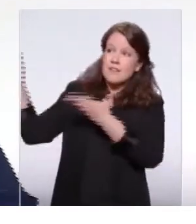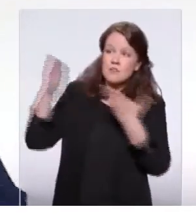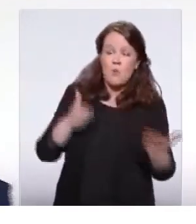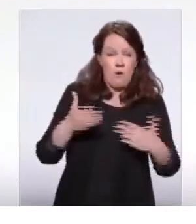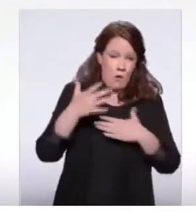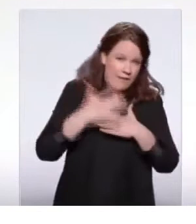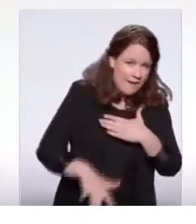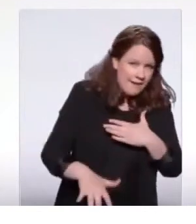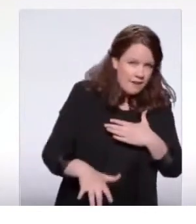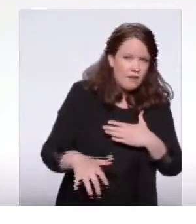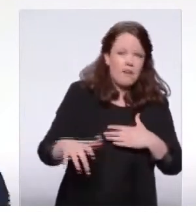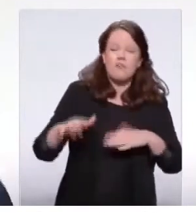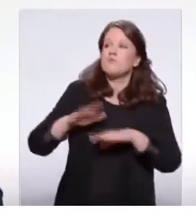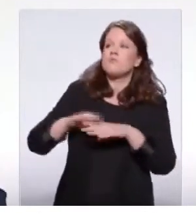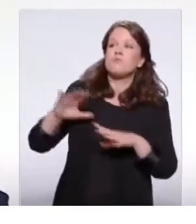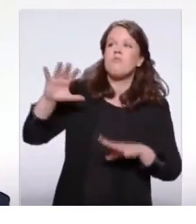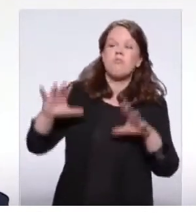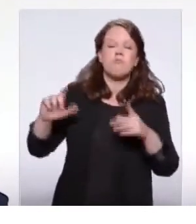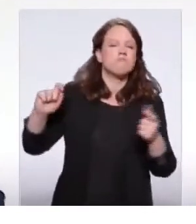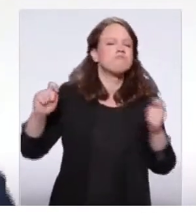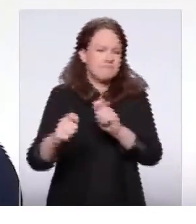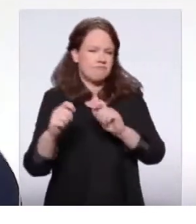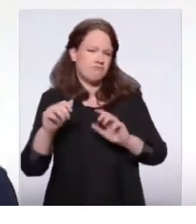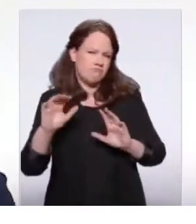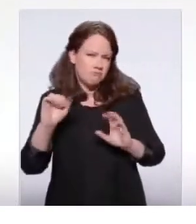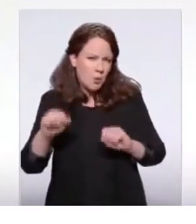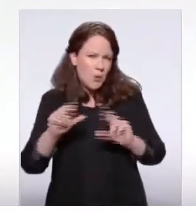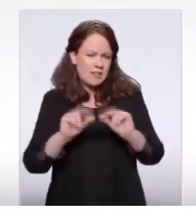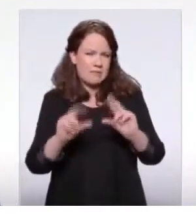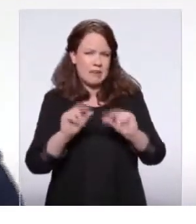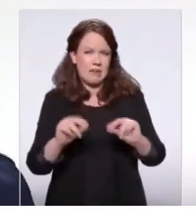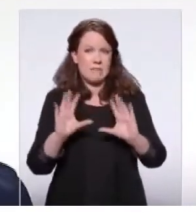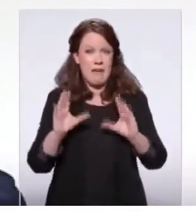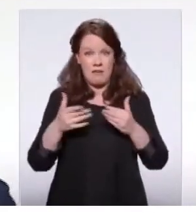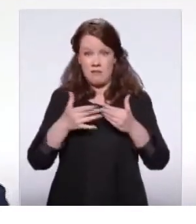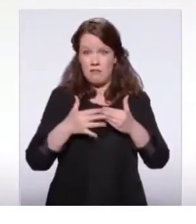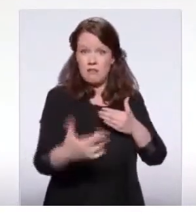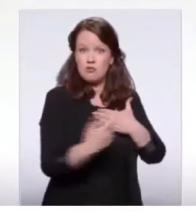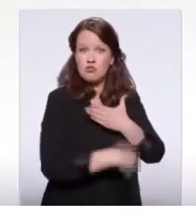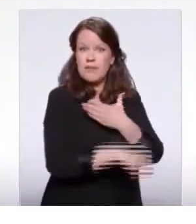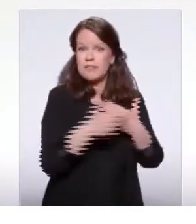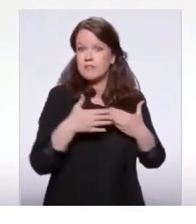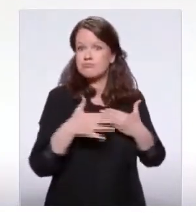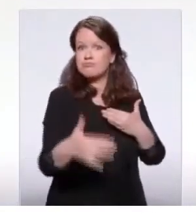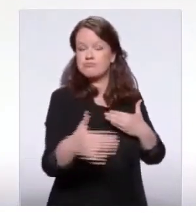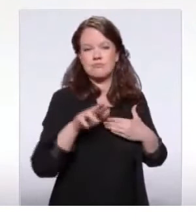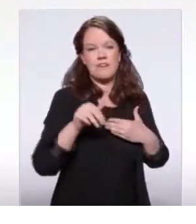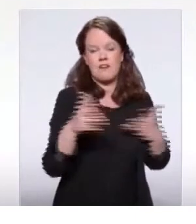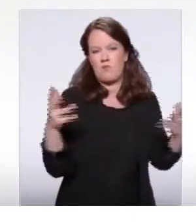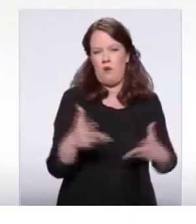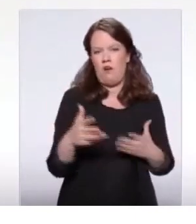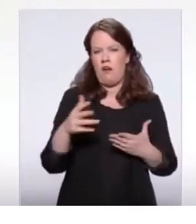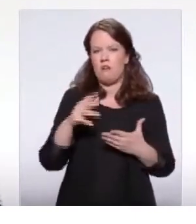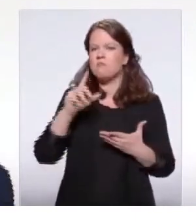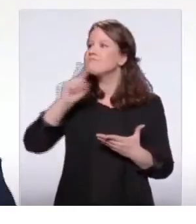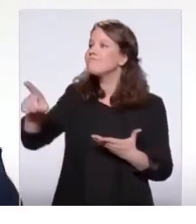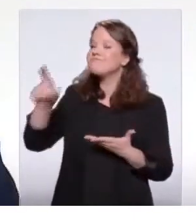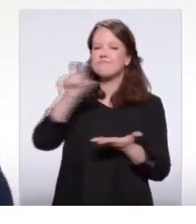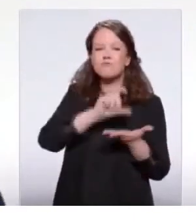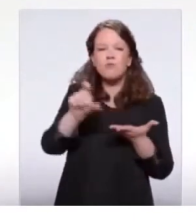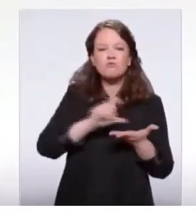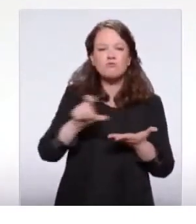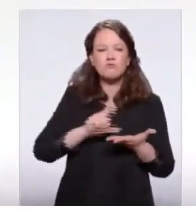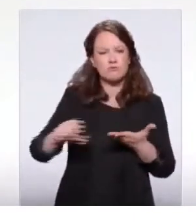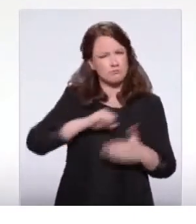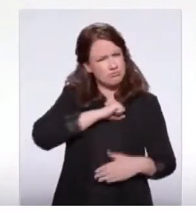que nous avons corrigées, et je pourrais y revenir, mais dans les semaines à venir, nous allons encore accélérer le nombre de doses que nous obtenons et nous